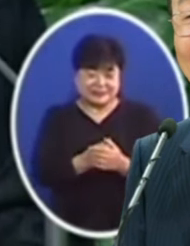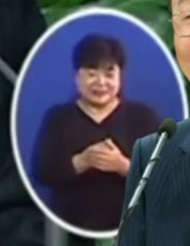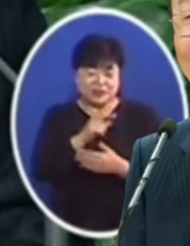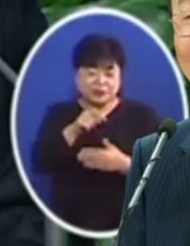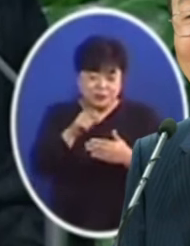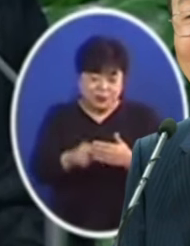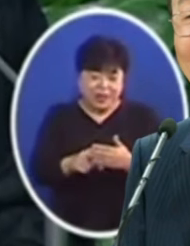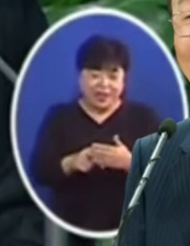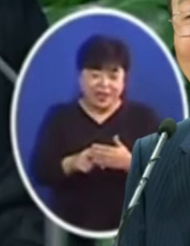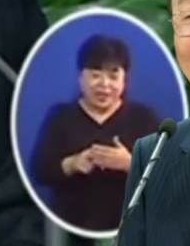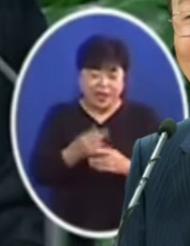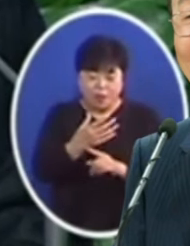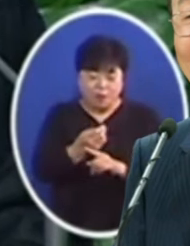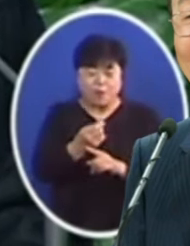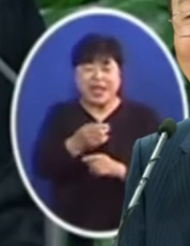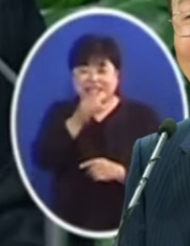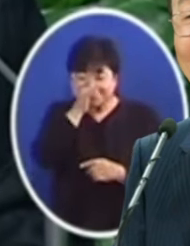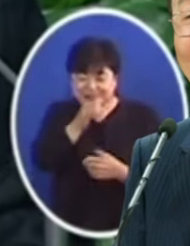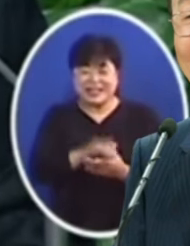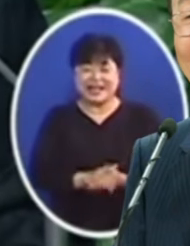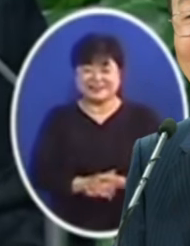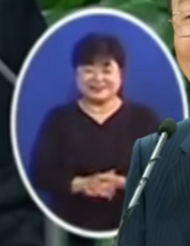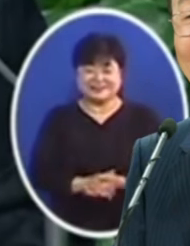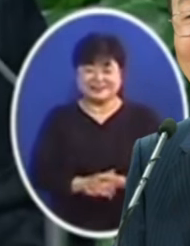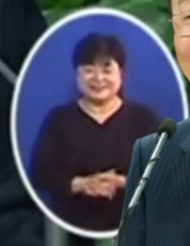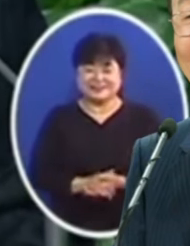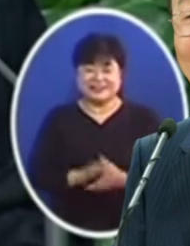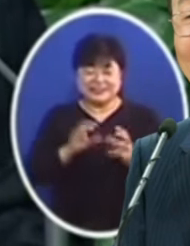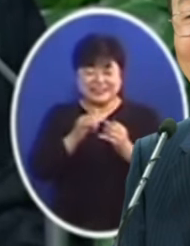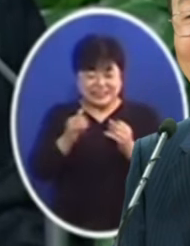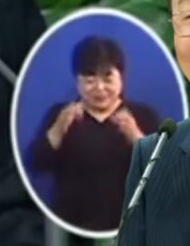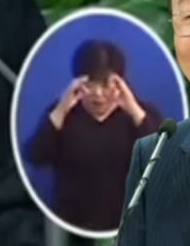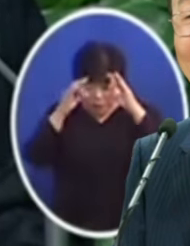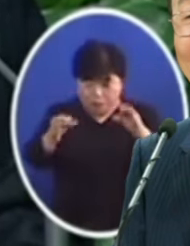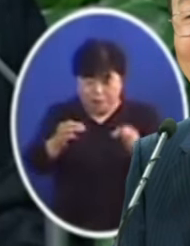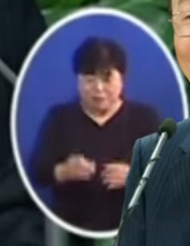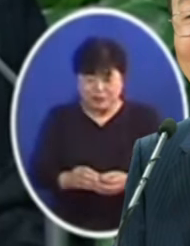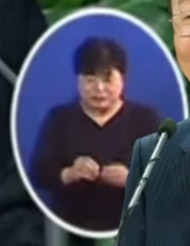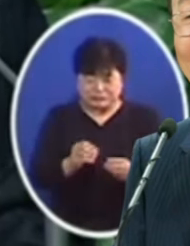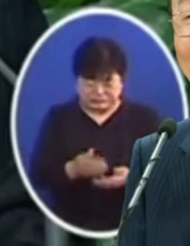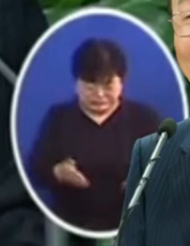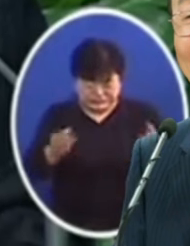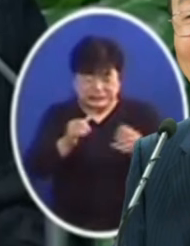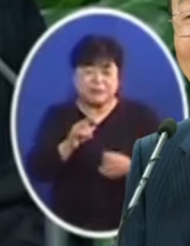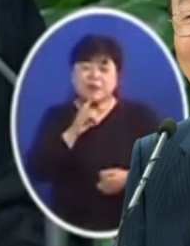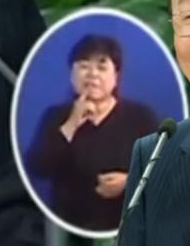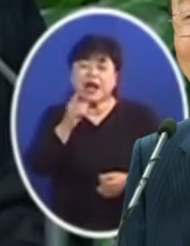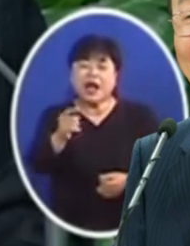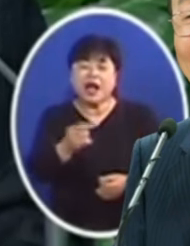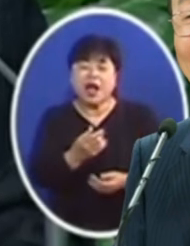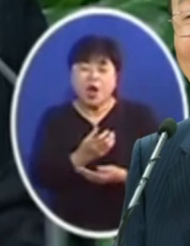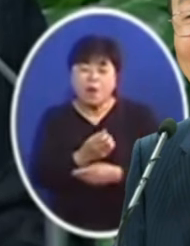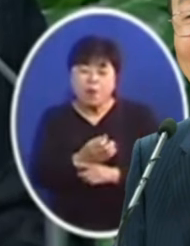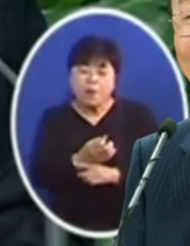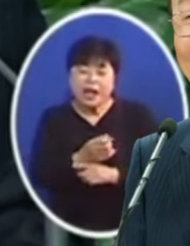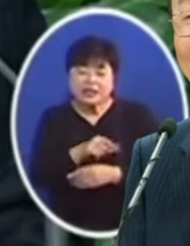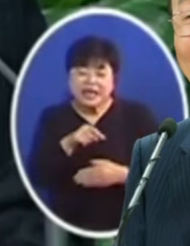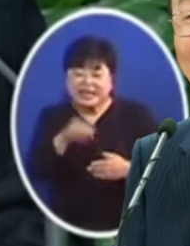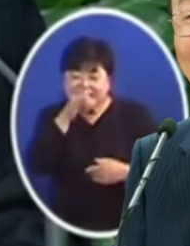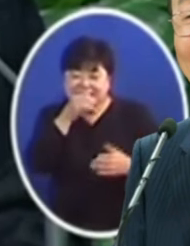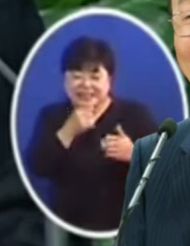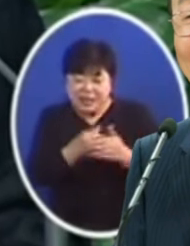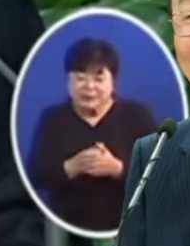속에 보배가 다 있는 것입니다. 세상 사람 보기에는 저 질그릇 같은 인간이라고 하지만 보배가 여러분 속에